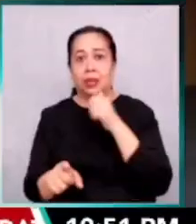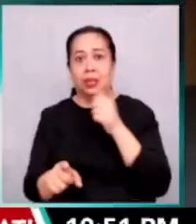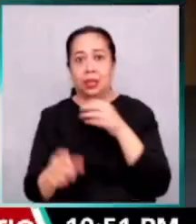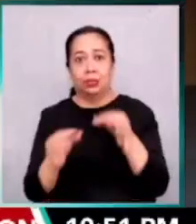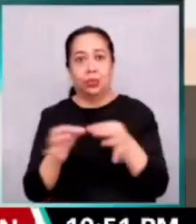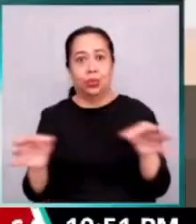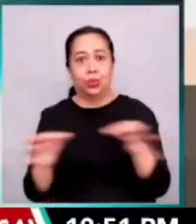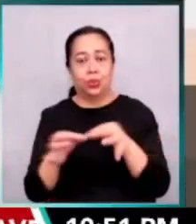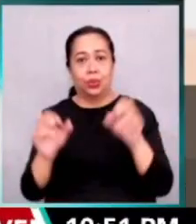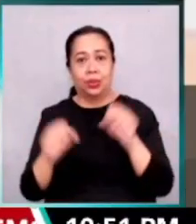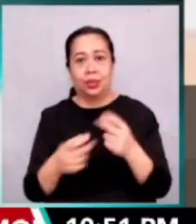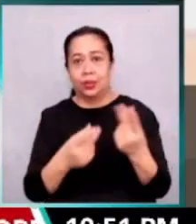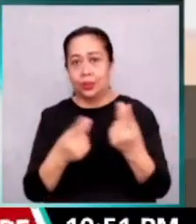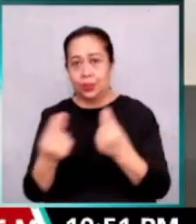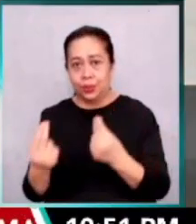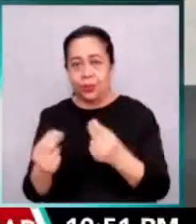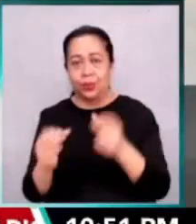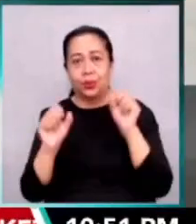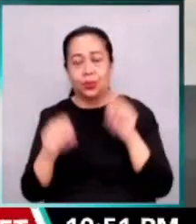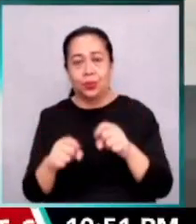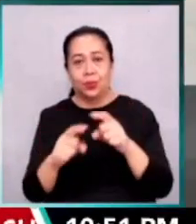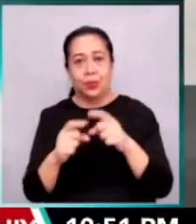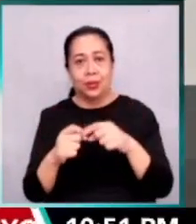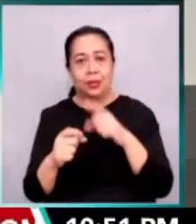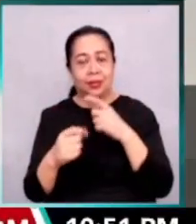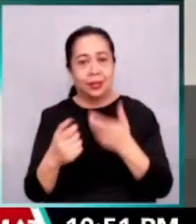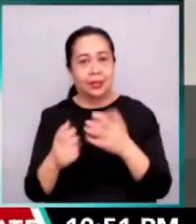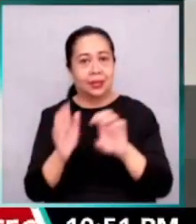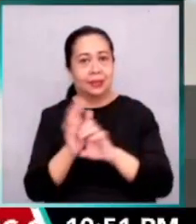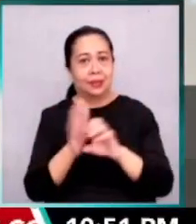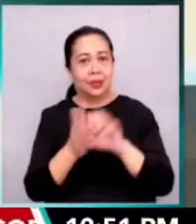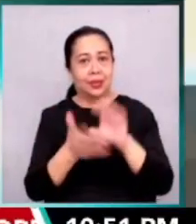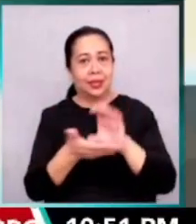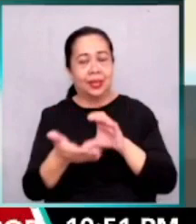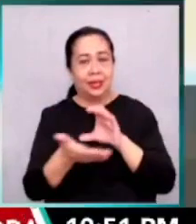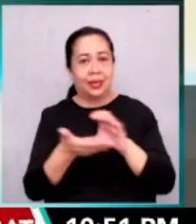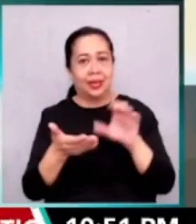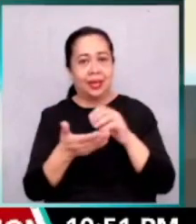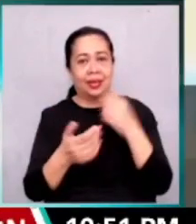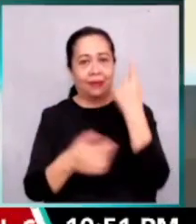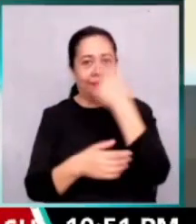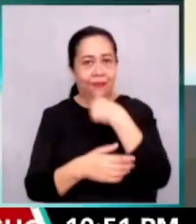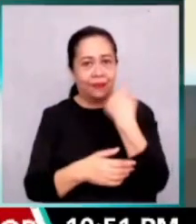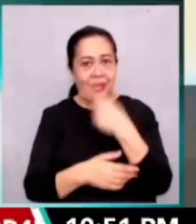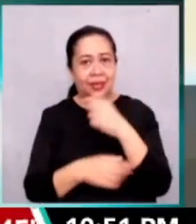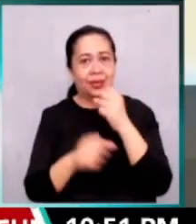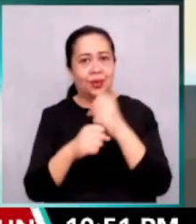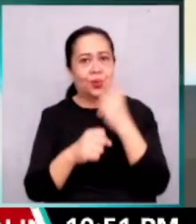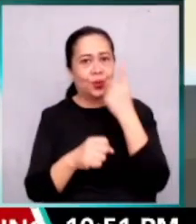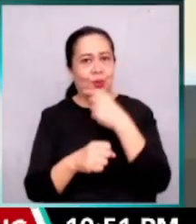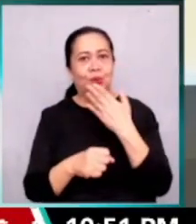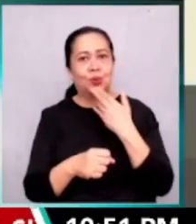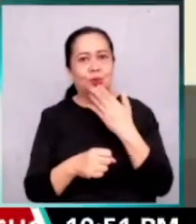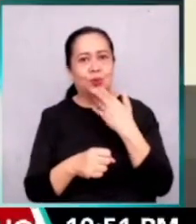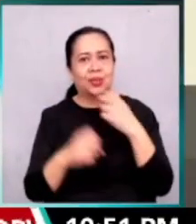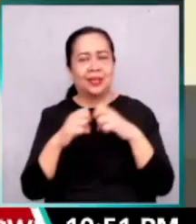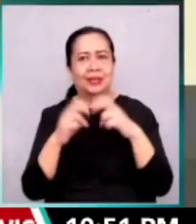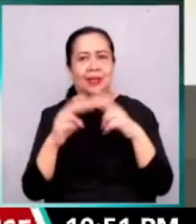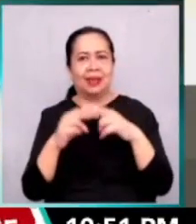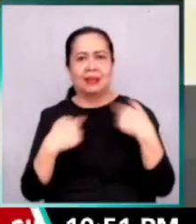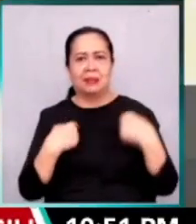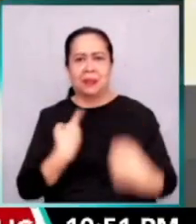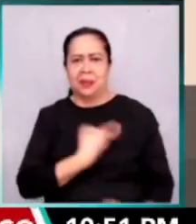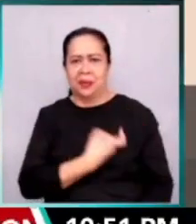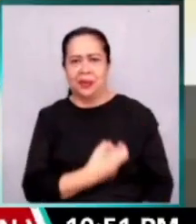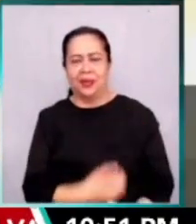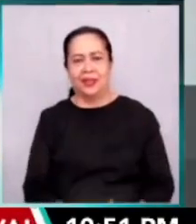nilang gawin. Pwede rin magpasadya tulad ng cake toppings na may mukha o magmukhang sweet kahit may pinanakit. Just say